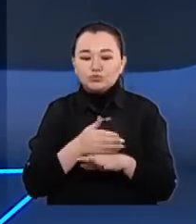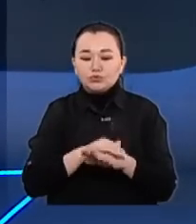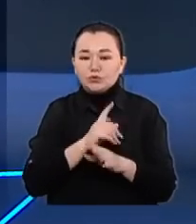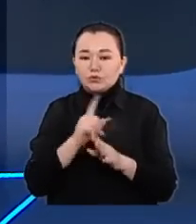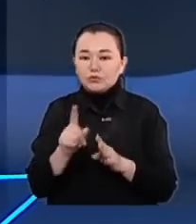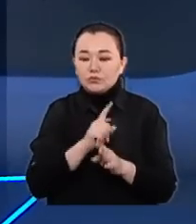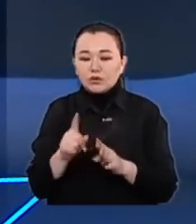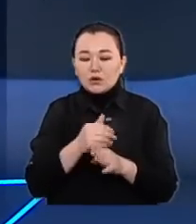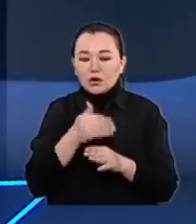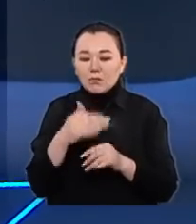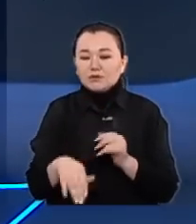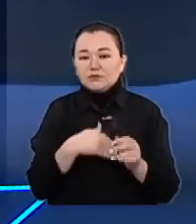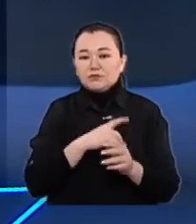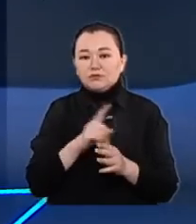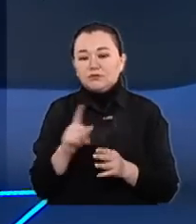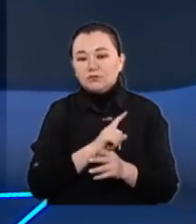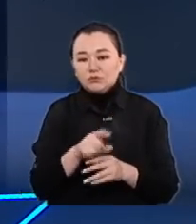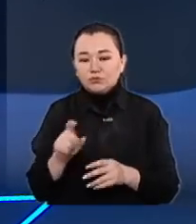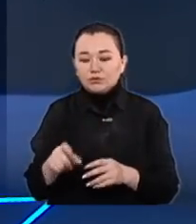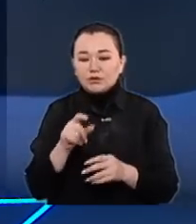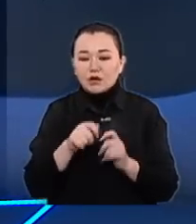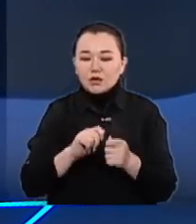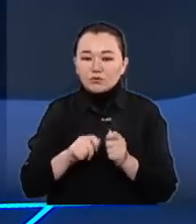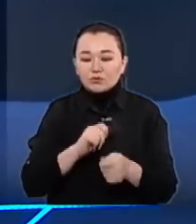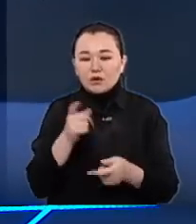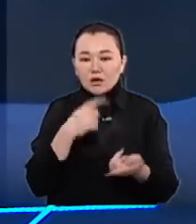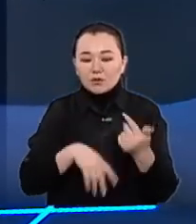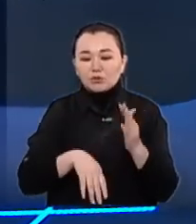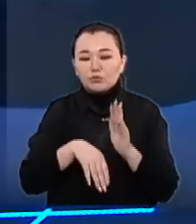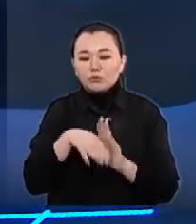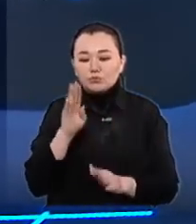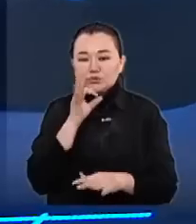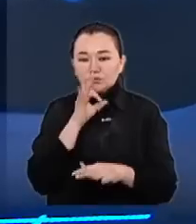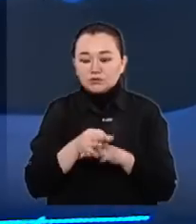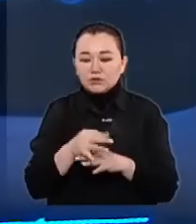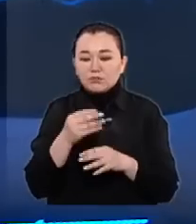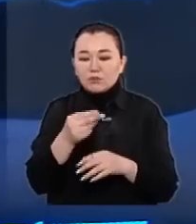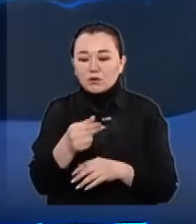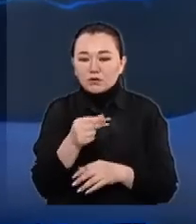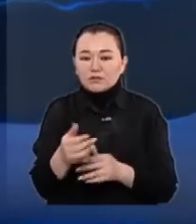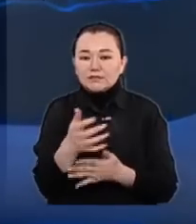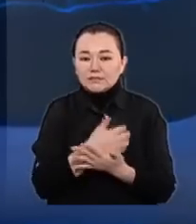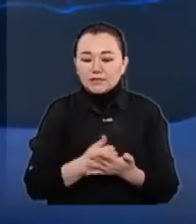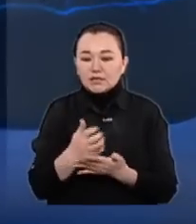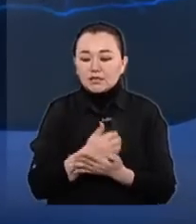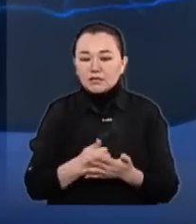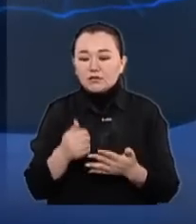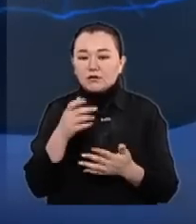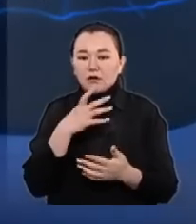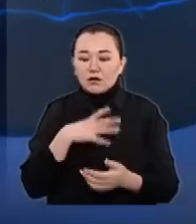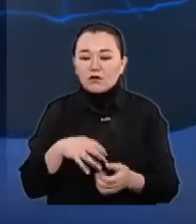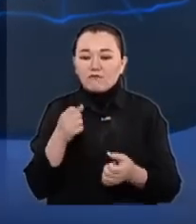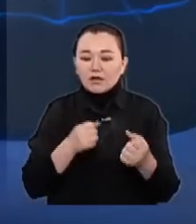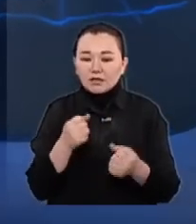Баратын жерімізге кешігіп жететін болдық деген тұрғындар кондукторларды қайтарсын дейді. Айтуларынша жол ақысын жинаумен әуре болған